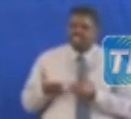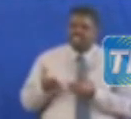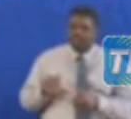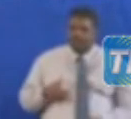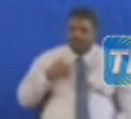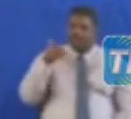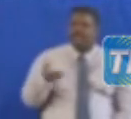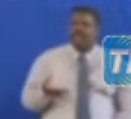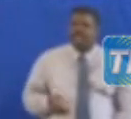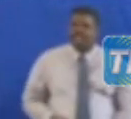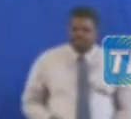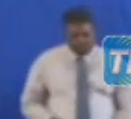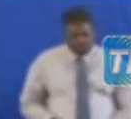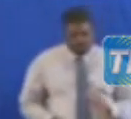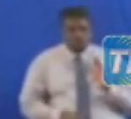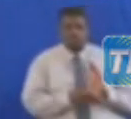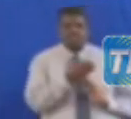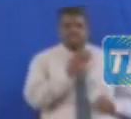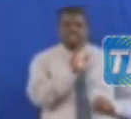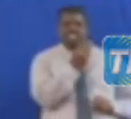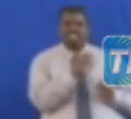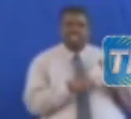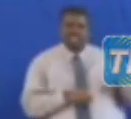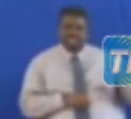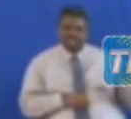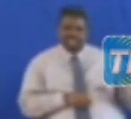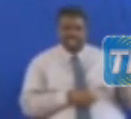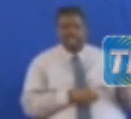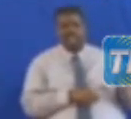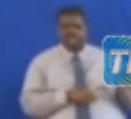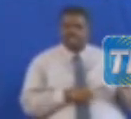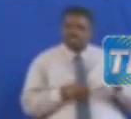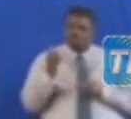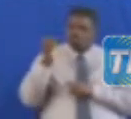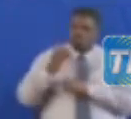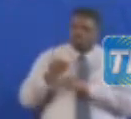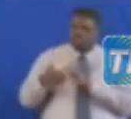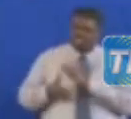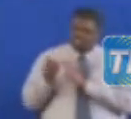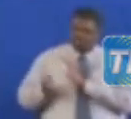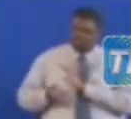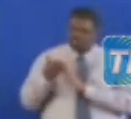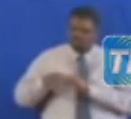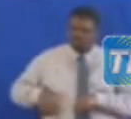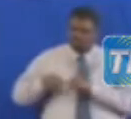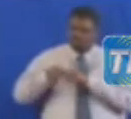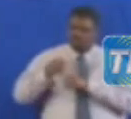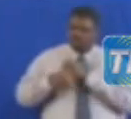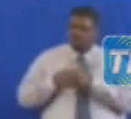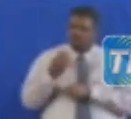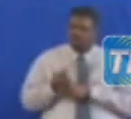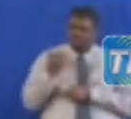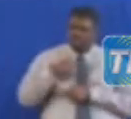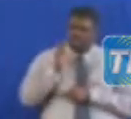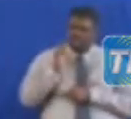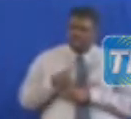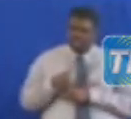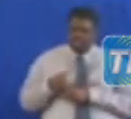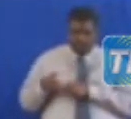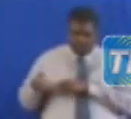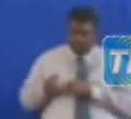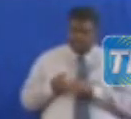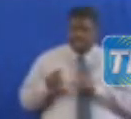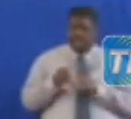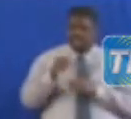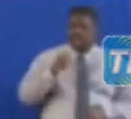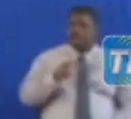baadaye, kuanzisha kampasi ya Shinyanga na kuanza ujenzi wa jengo la utawala wa kwanza katika chuo cha serikali za mitaa